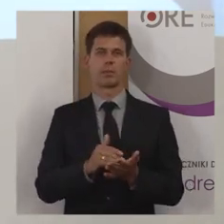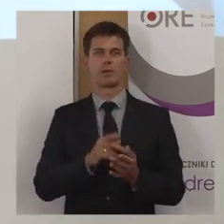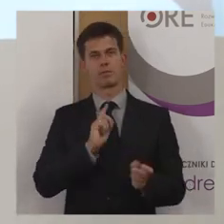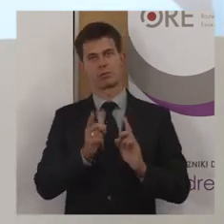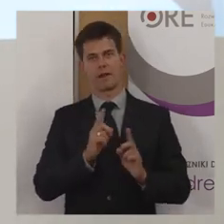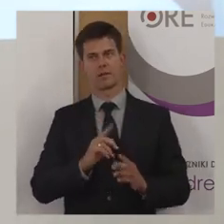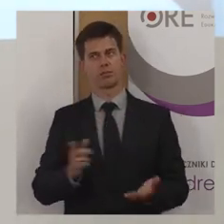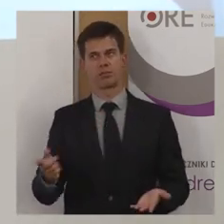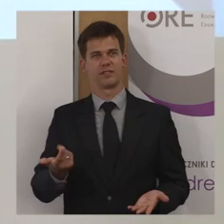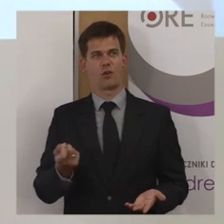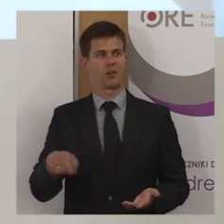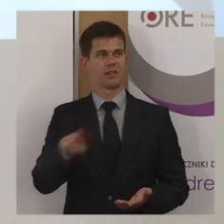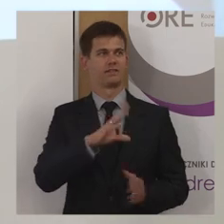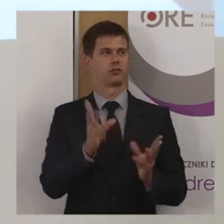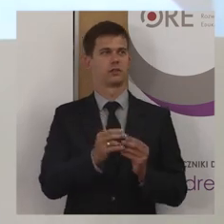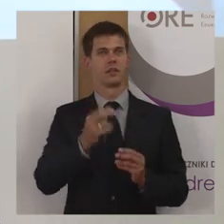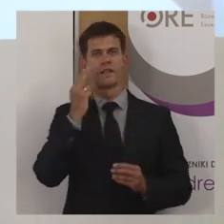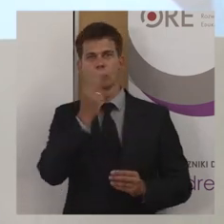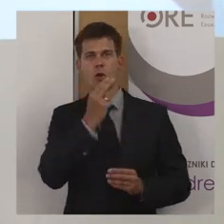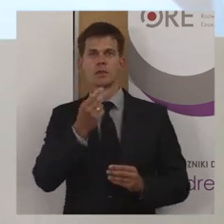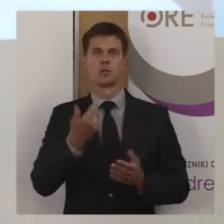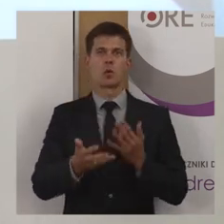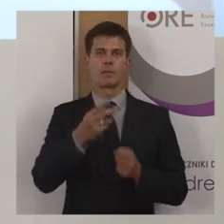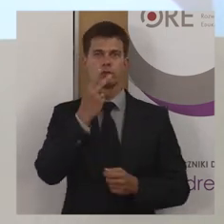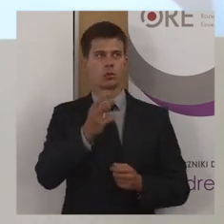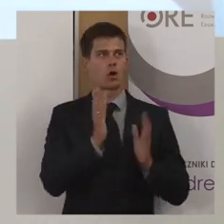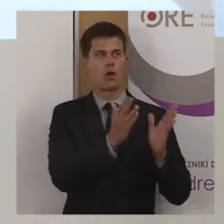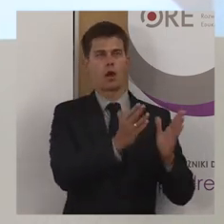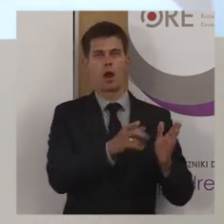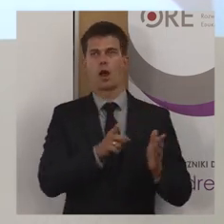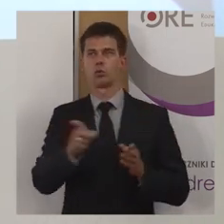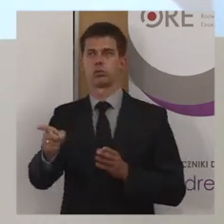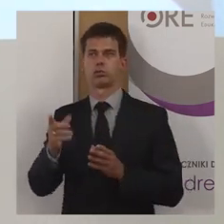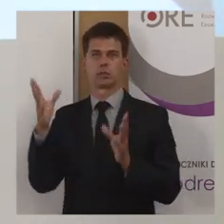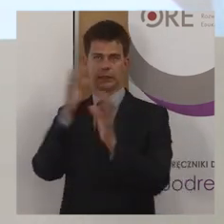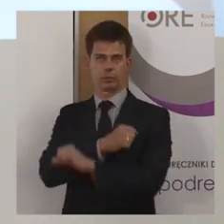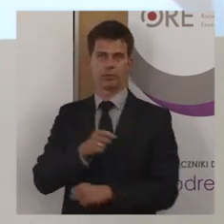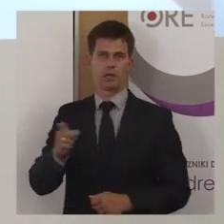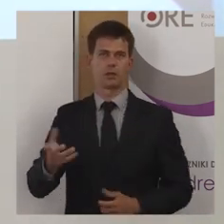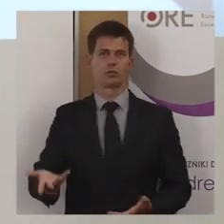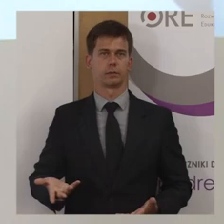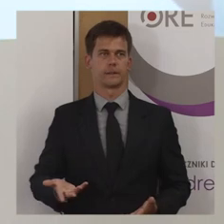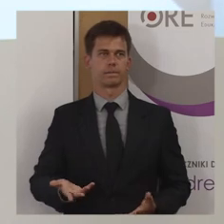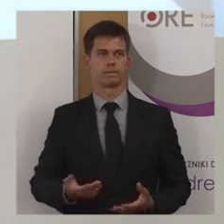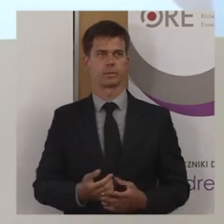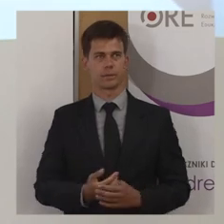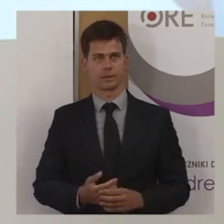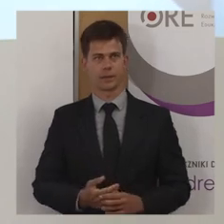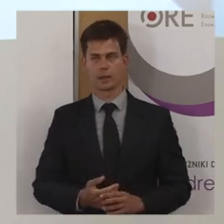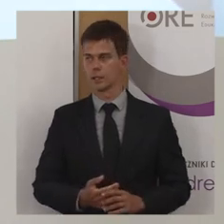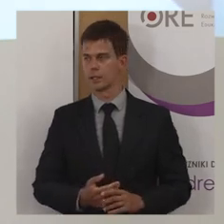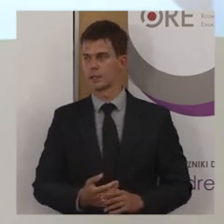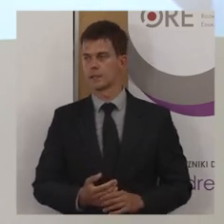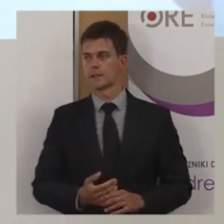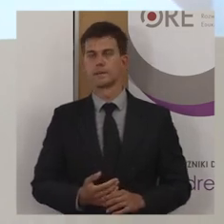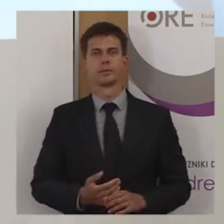bo nie, wydaje mi się, że skupiliśmy się jednak na potrzebach osób niewidomych, też w dość niewielkim stopniu z niepełnosprawnościami